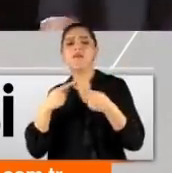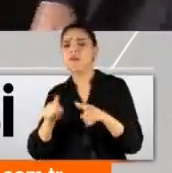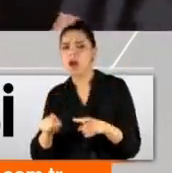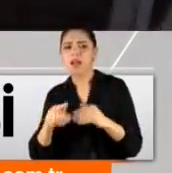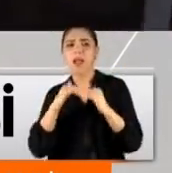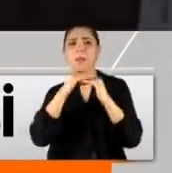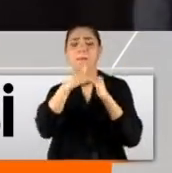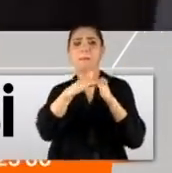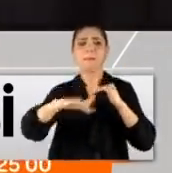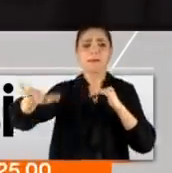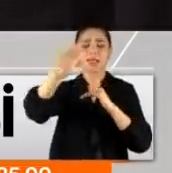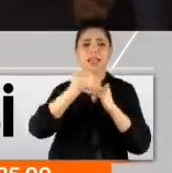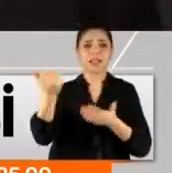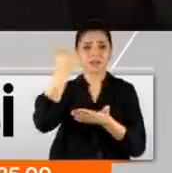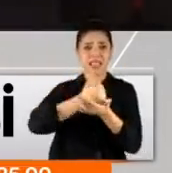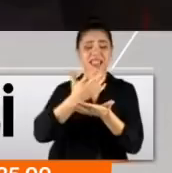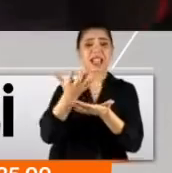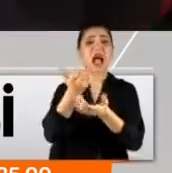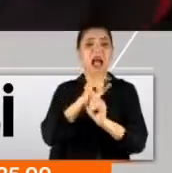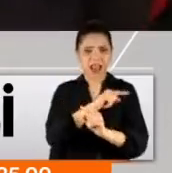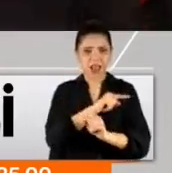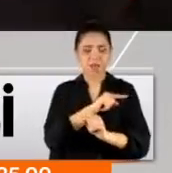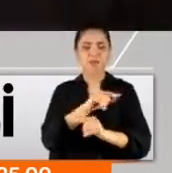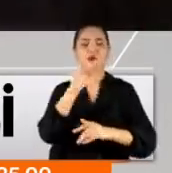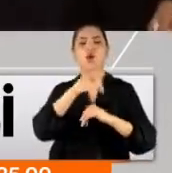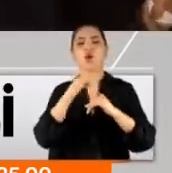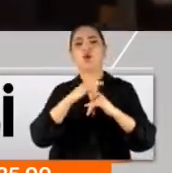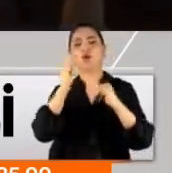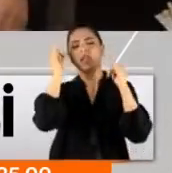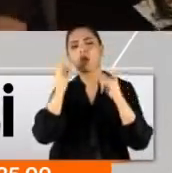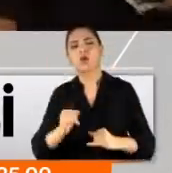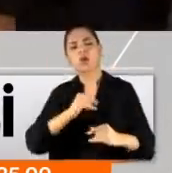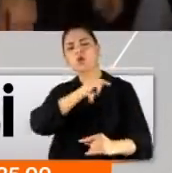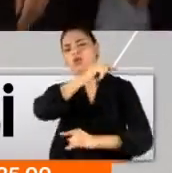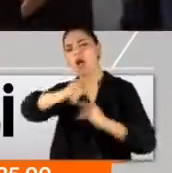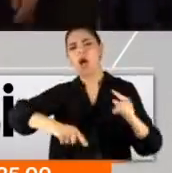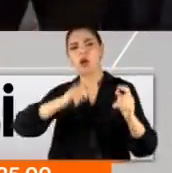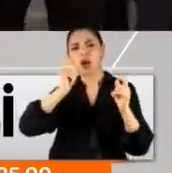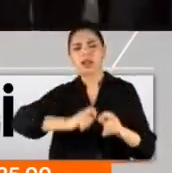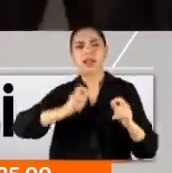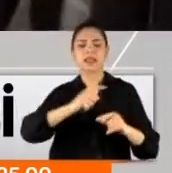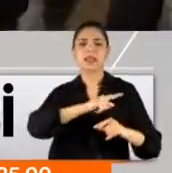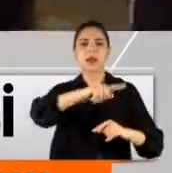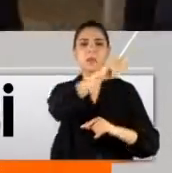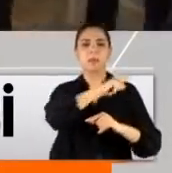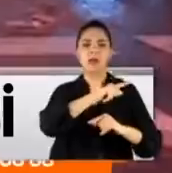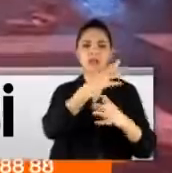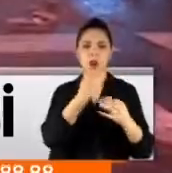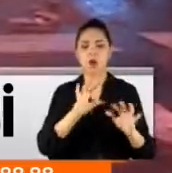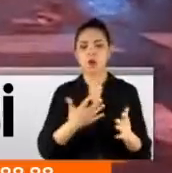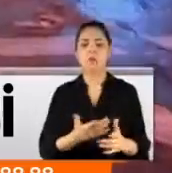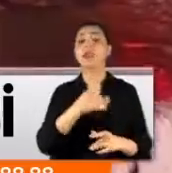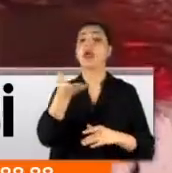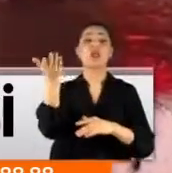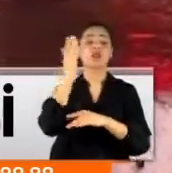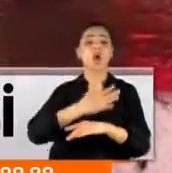Milletimizden alamadıkları iktidar vizesini ülkesinin felaketinde arayacak kadar muvazeneyi yitirenler olabiliyor.